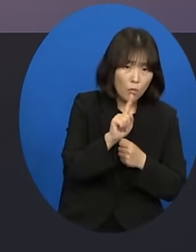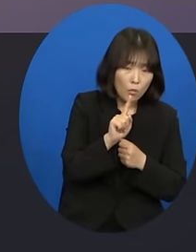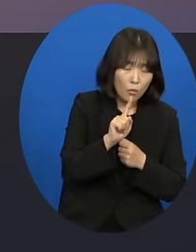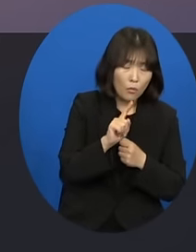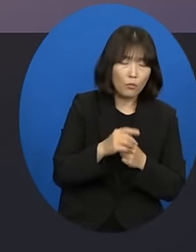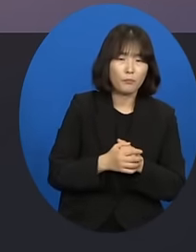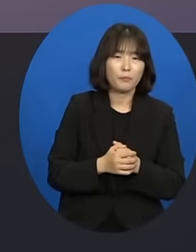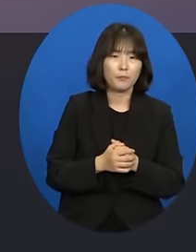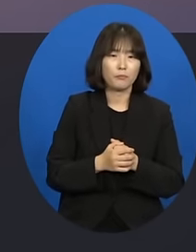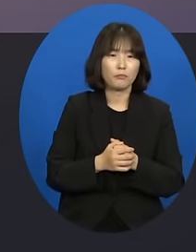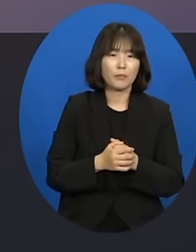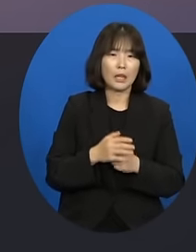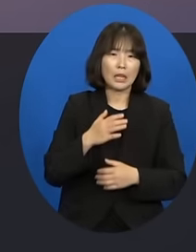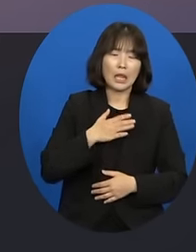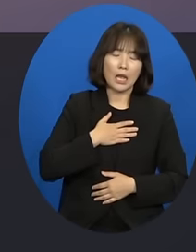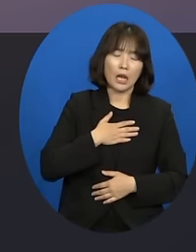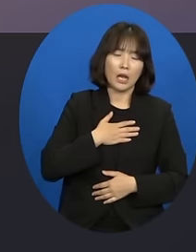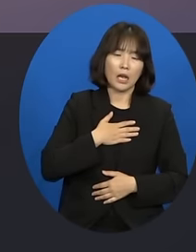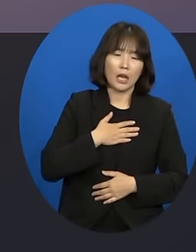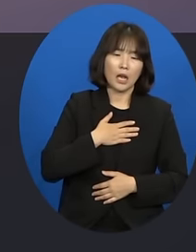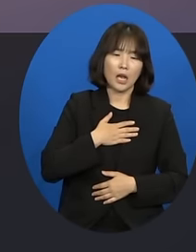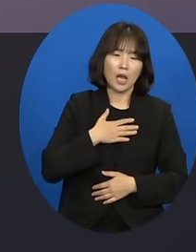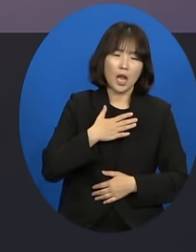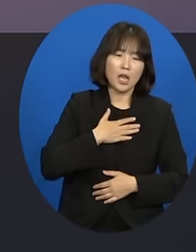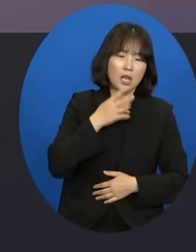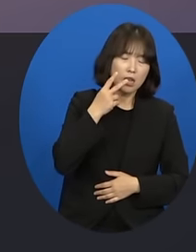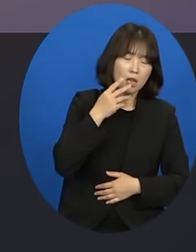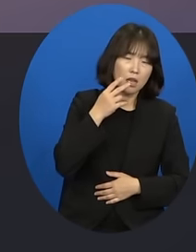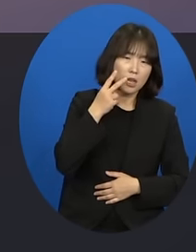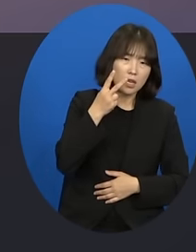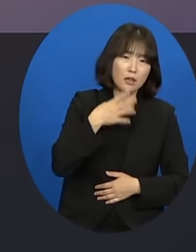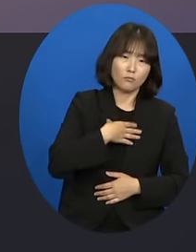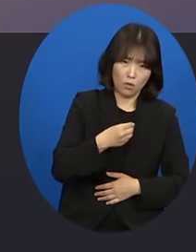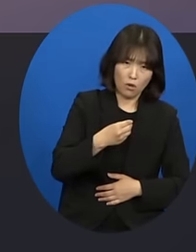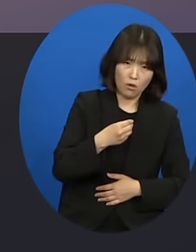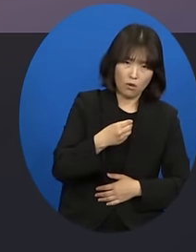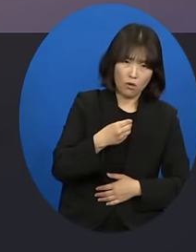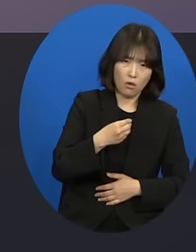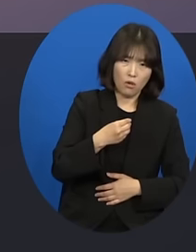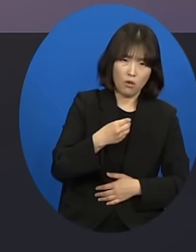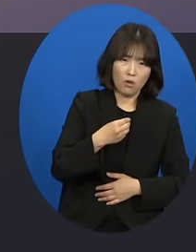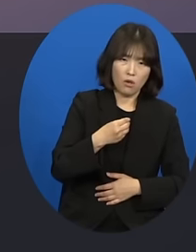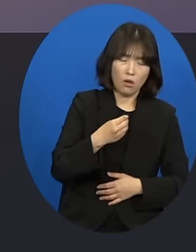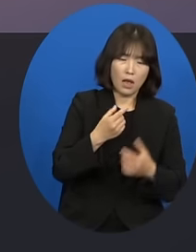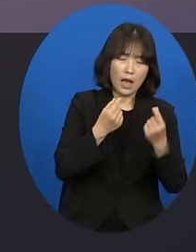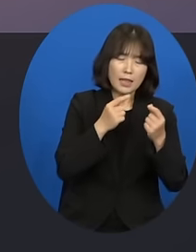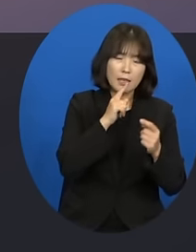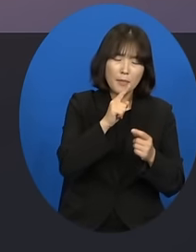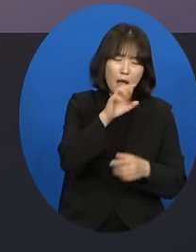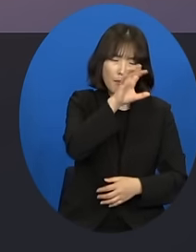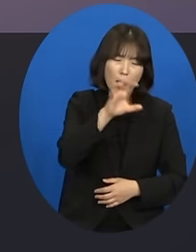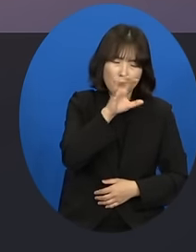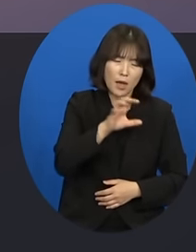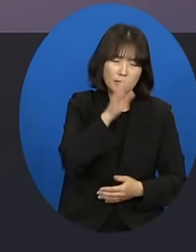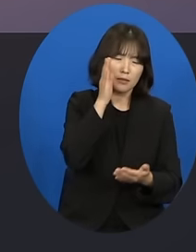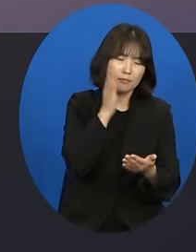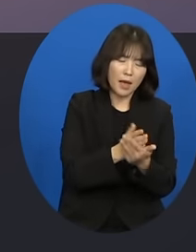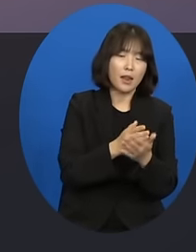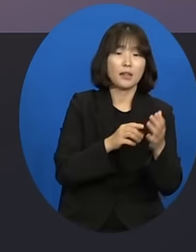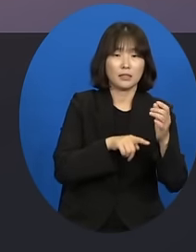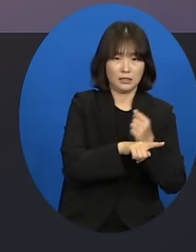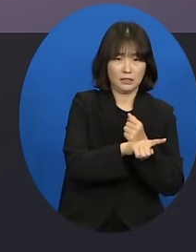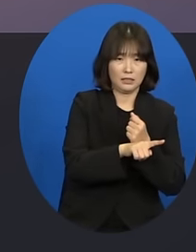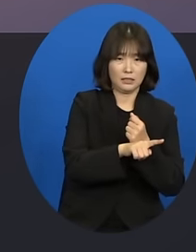같아서 외식으로 말을 이렇게 같은 말 반복하지 말라는 뜻이지, 내가 하나님 앞에 나 좀 도와주십시오,